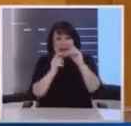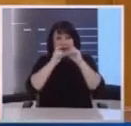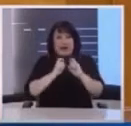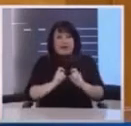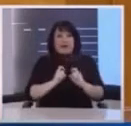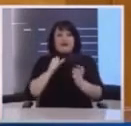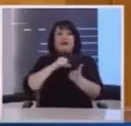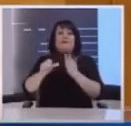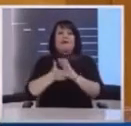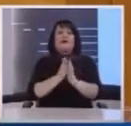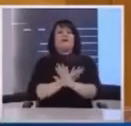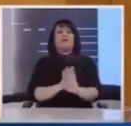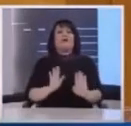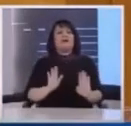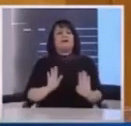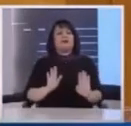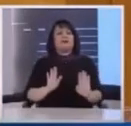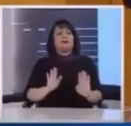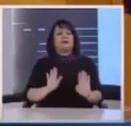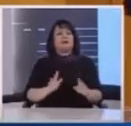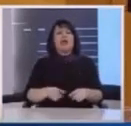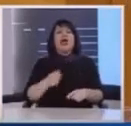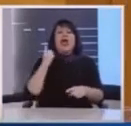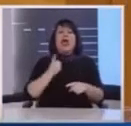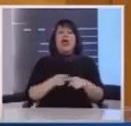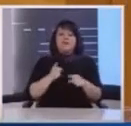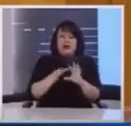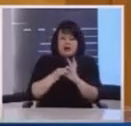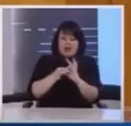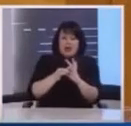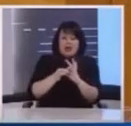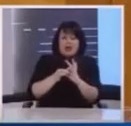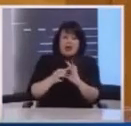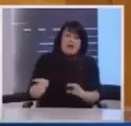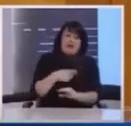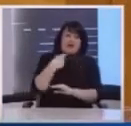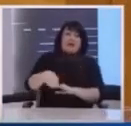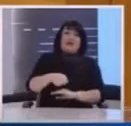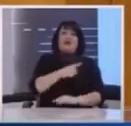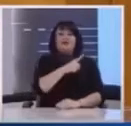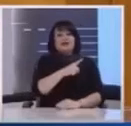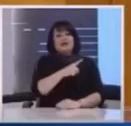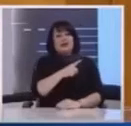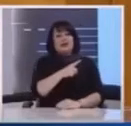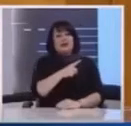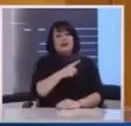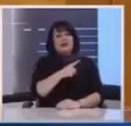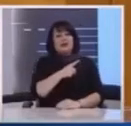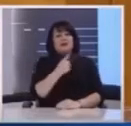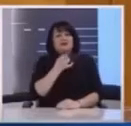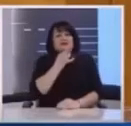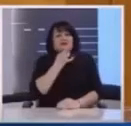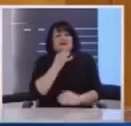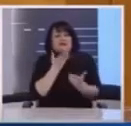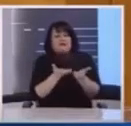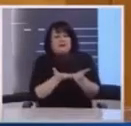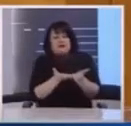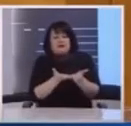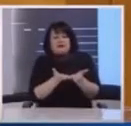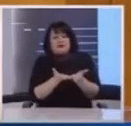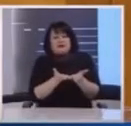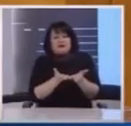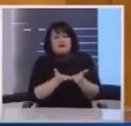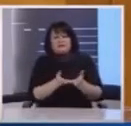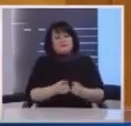έχουν παραγραφεί. Αν είναι απλώς σε σχέση, πάνε στη δικαιοσύνη, δηλαδή ο απόλυτος κινησμός.